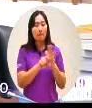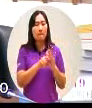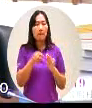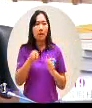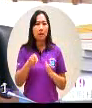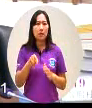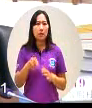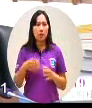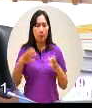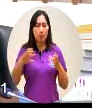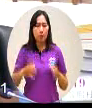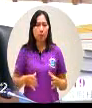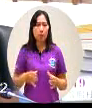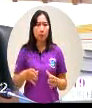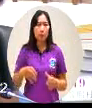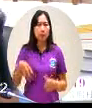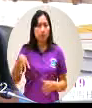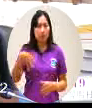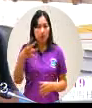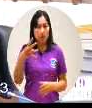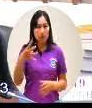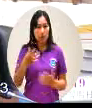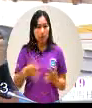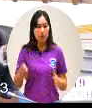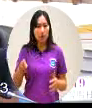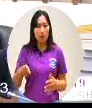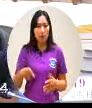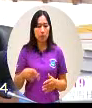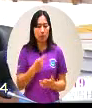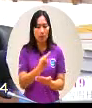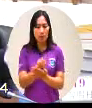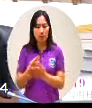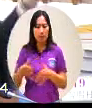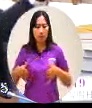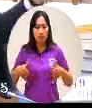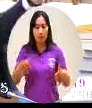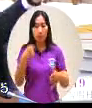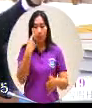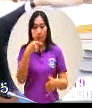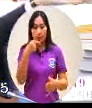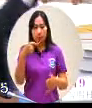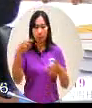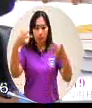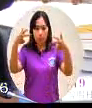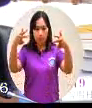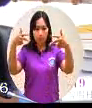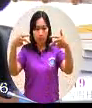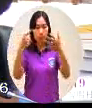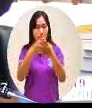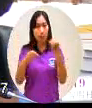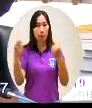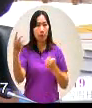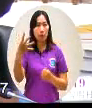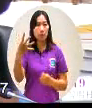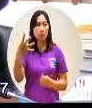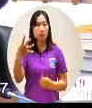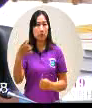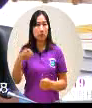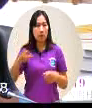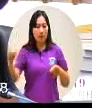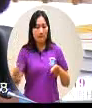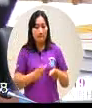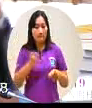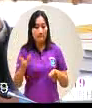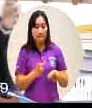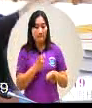410G。100控一个路口，一个路口加4G，这效果好定的好呢。佮报告风台天啦，到镜头刺落，伊佮你